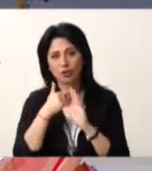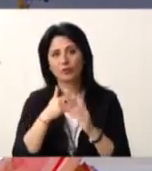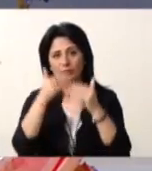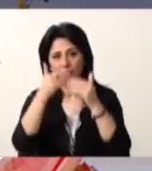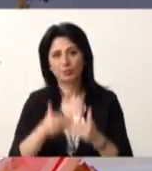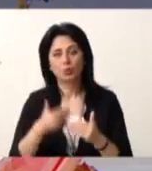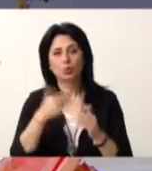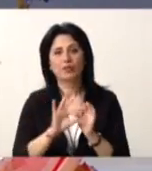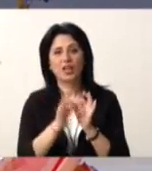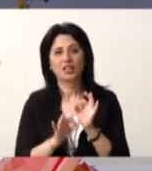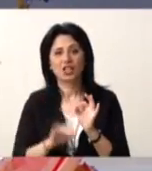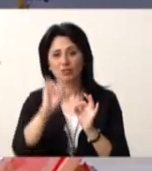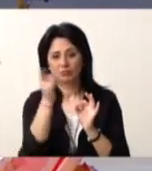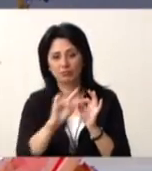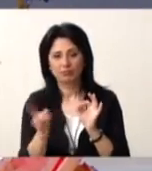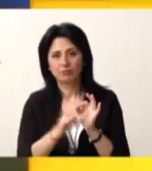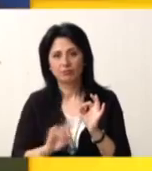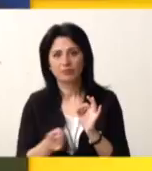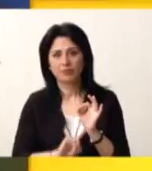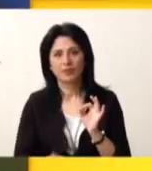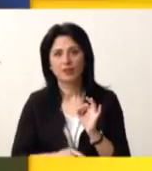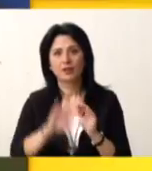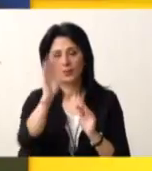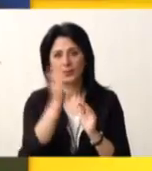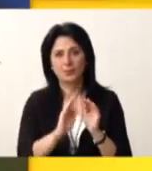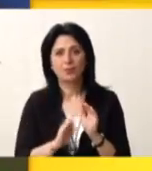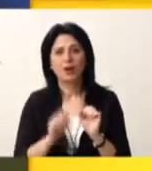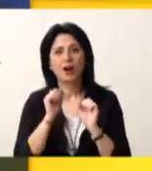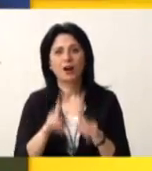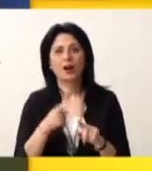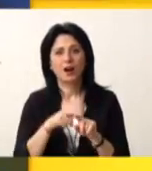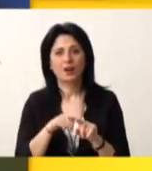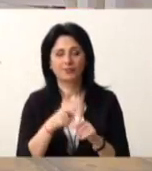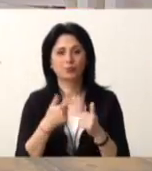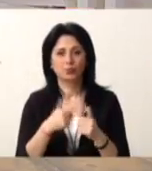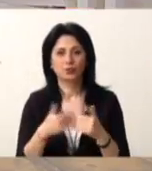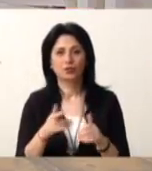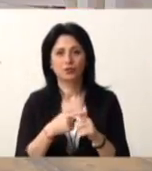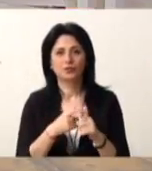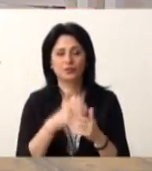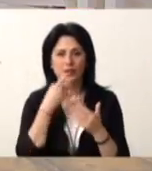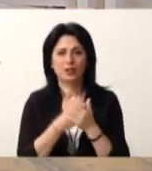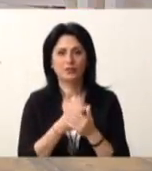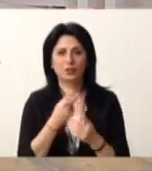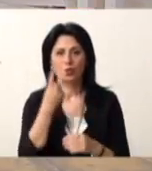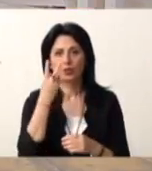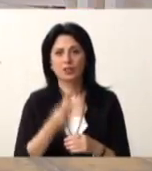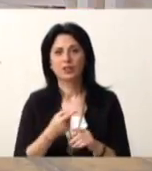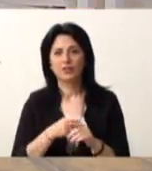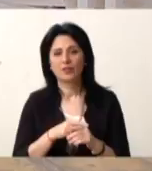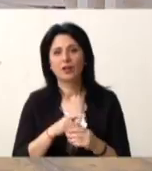პაციენტს და ხდება უკვე როგორ გადანაწილდა ეს კონტრასტი. ქვემოთ როგორ ჩამოინაცვლა, ხო? ამრეთან ხდება დასვლა, ამრეთანში და თავისი არი თუ